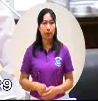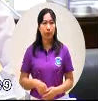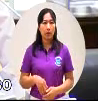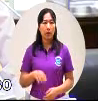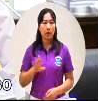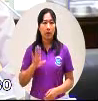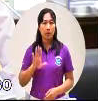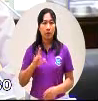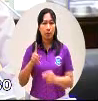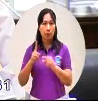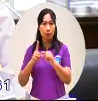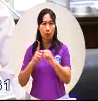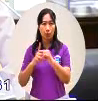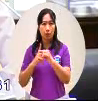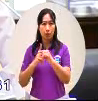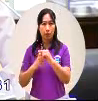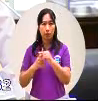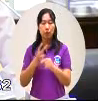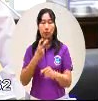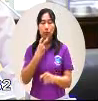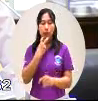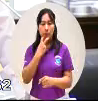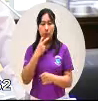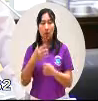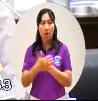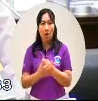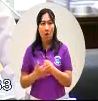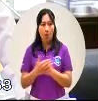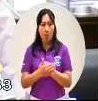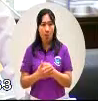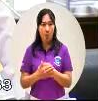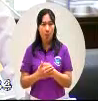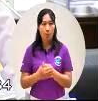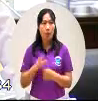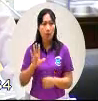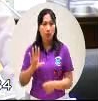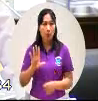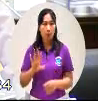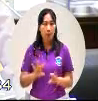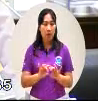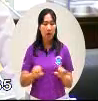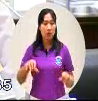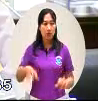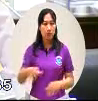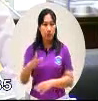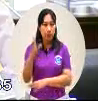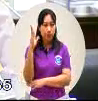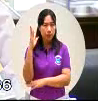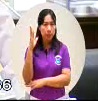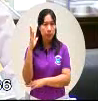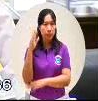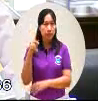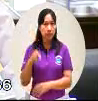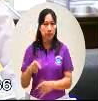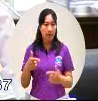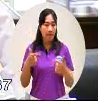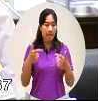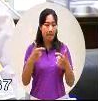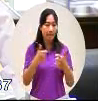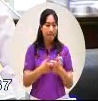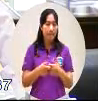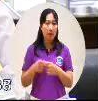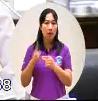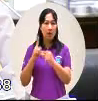央来维护，那么我们地方政府有没有配合我们中央这